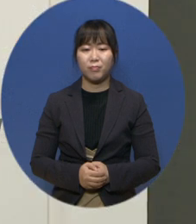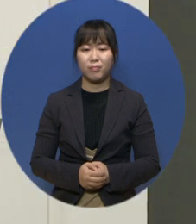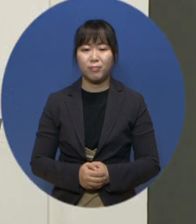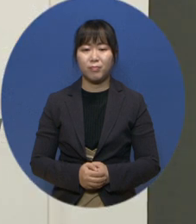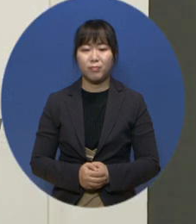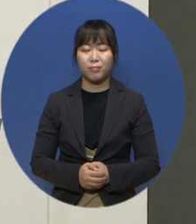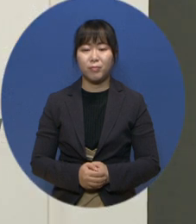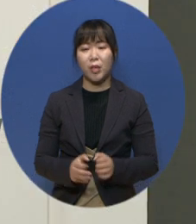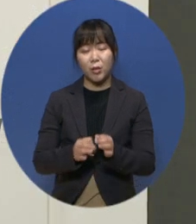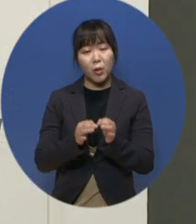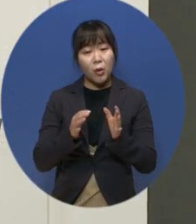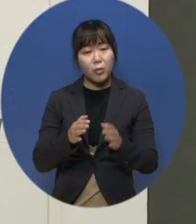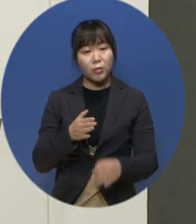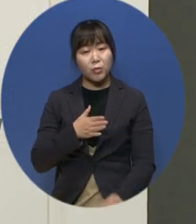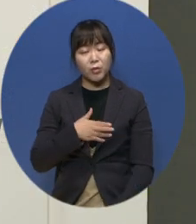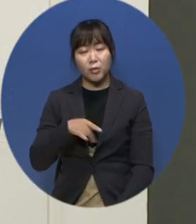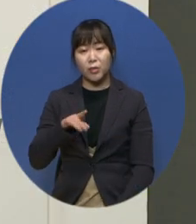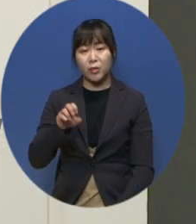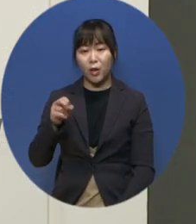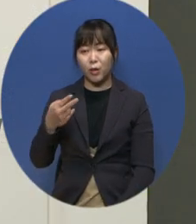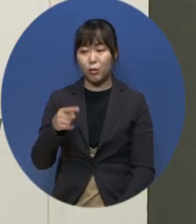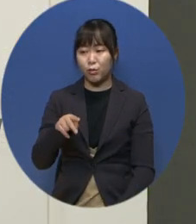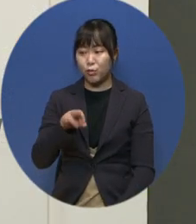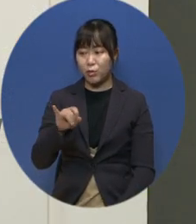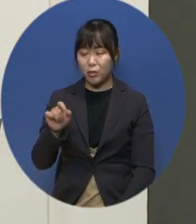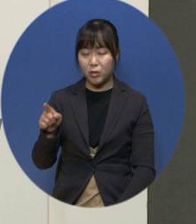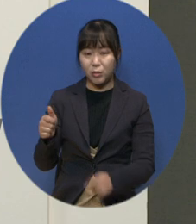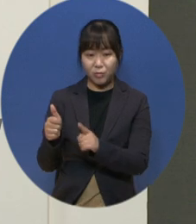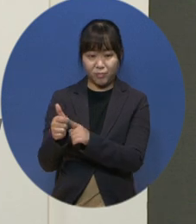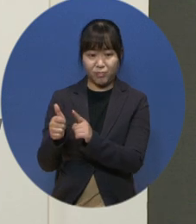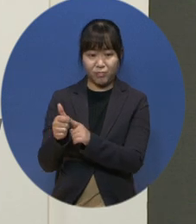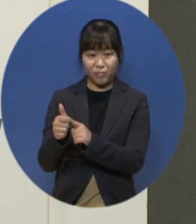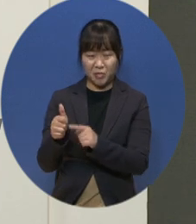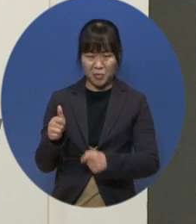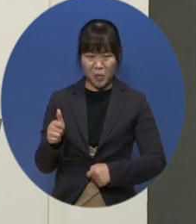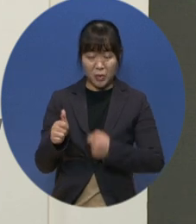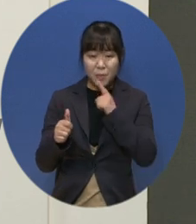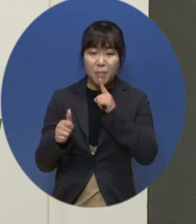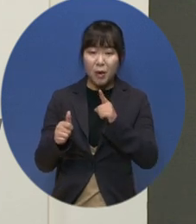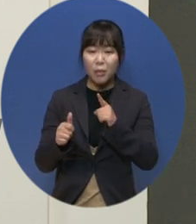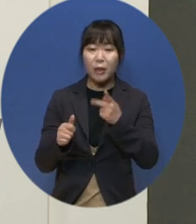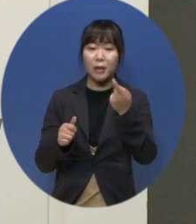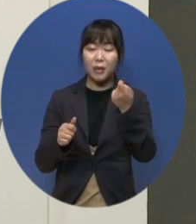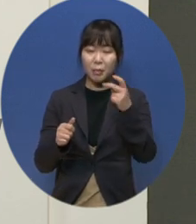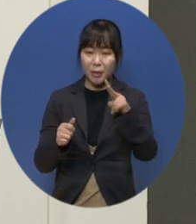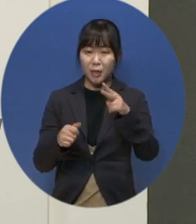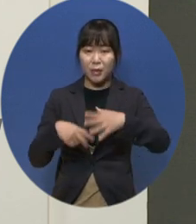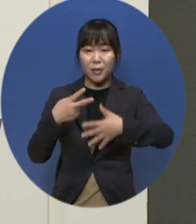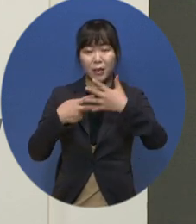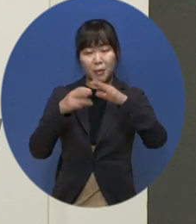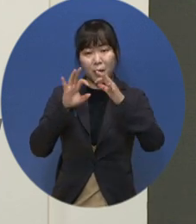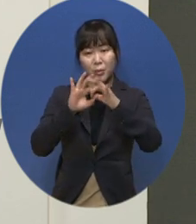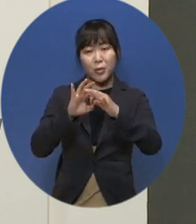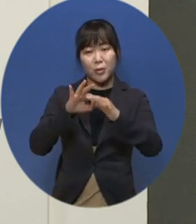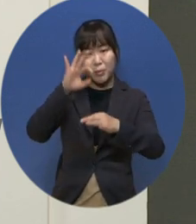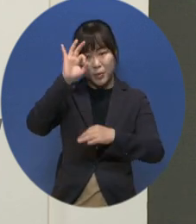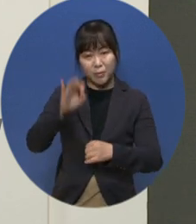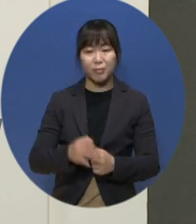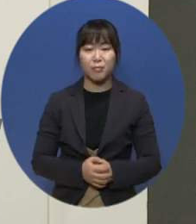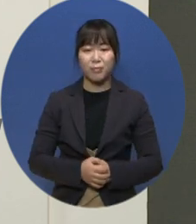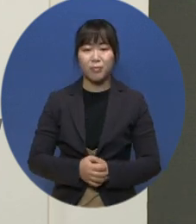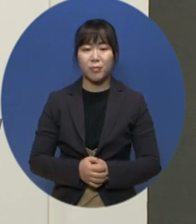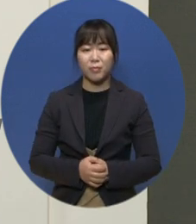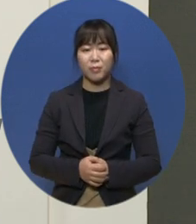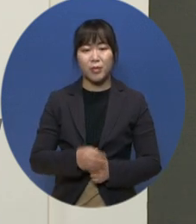저는 이제 우리 장두희 씨를요 솔직한 얘기로 텔레비전 드라마에서 만났어요.